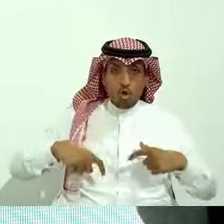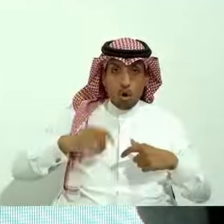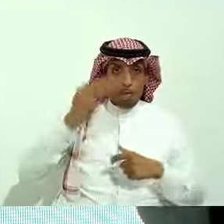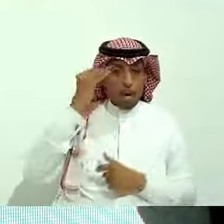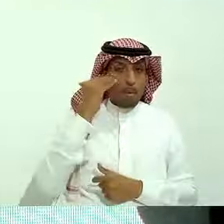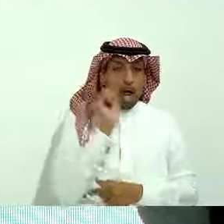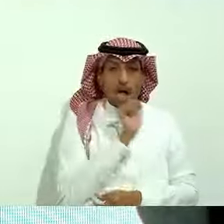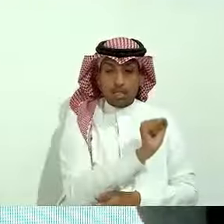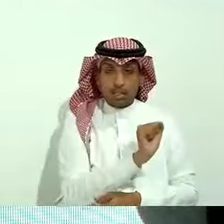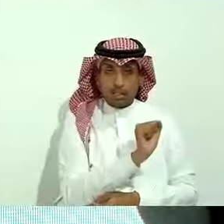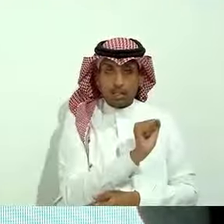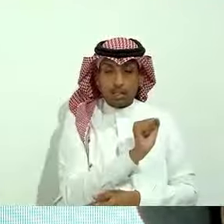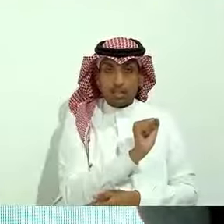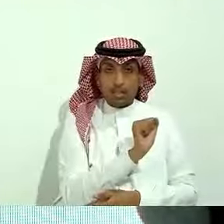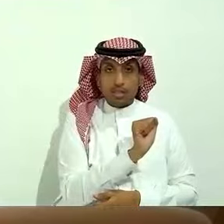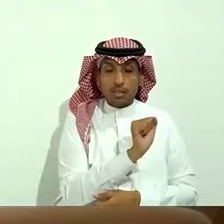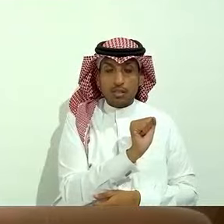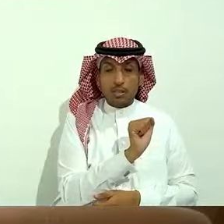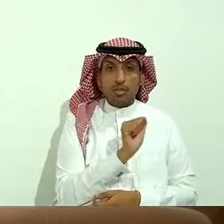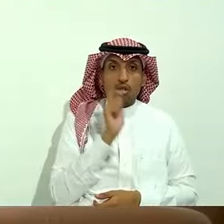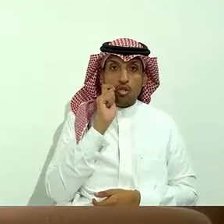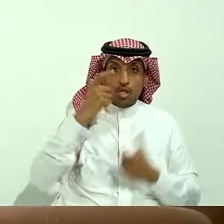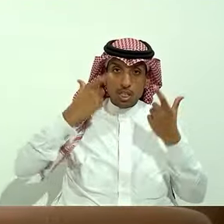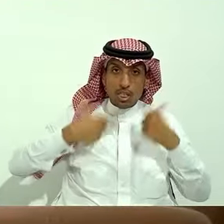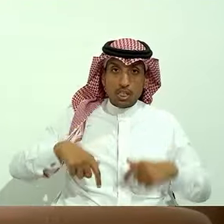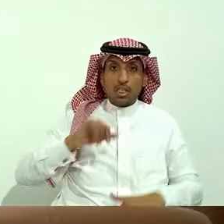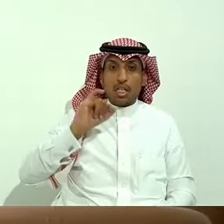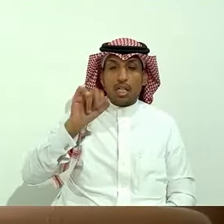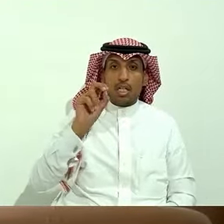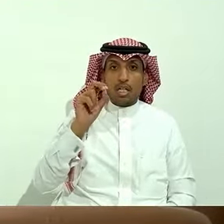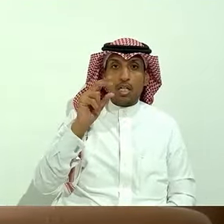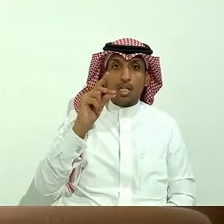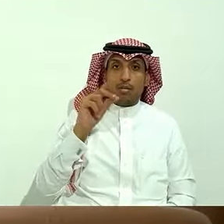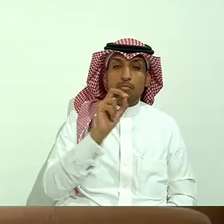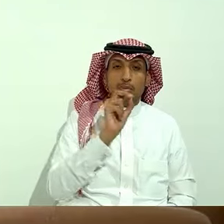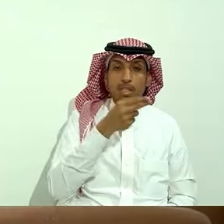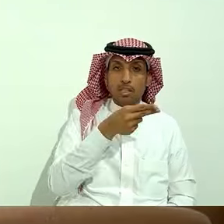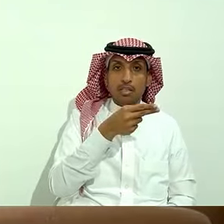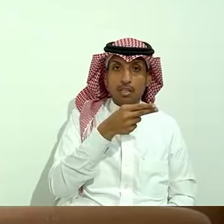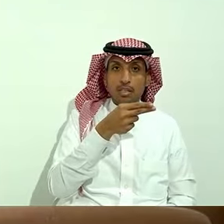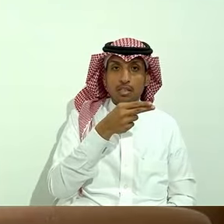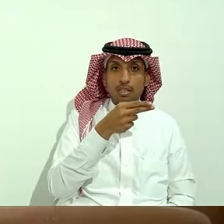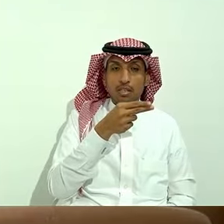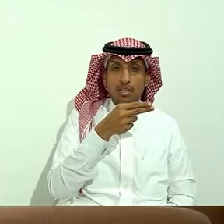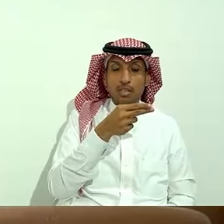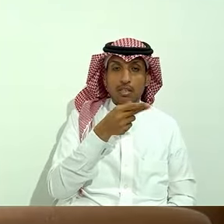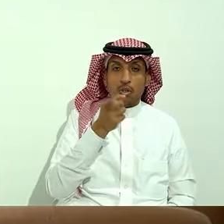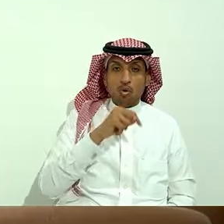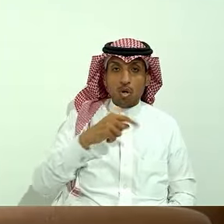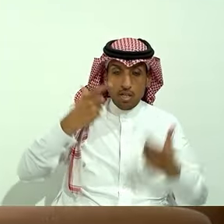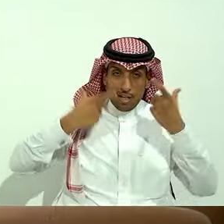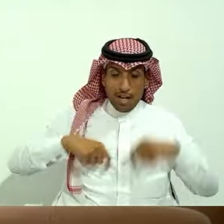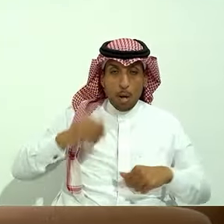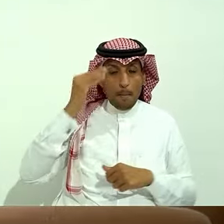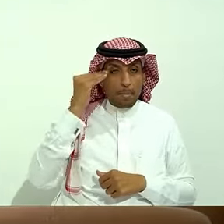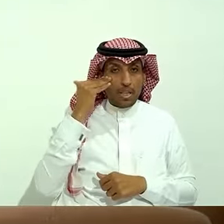الرجالي، ثوب الرجال مقطع، الثوب العلوي اللي هو يلبس فوق